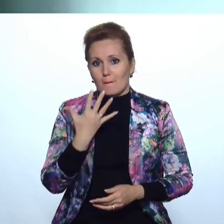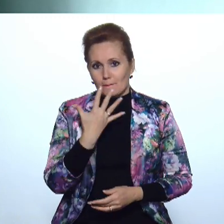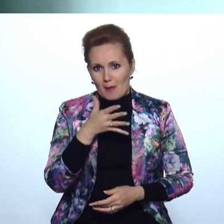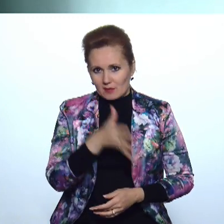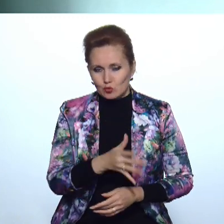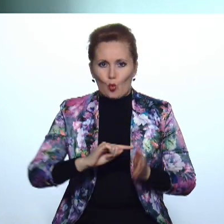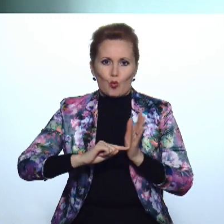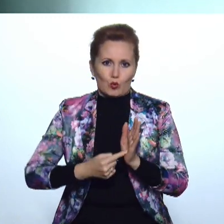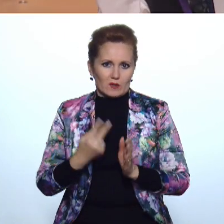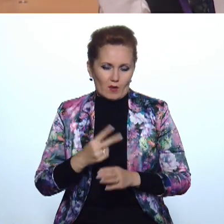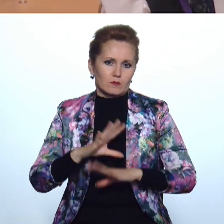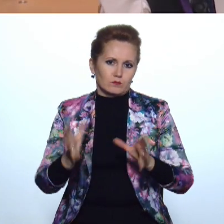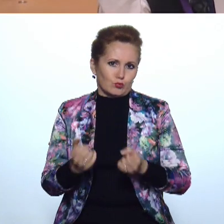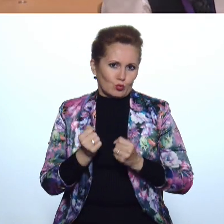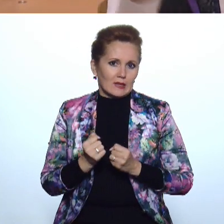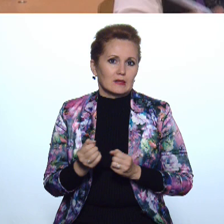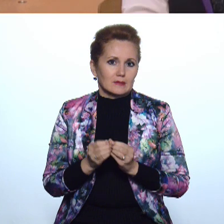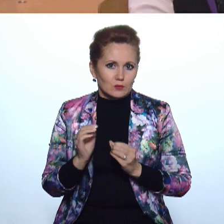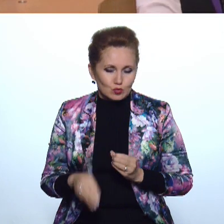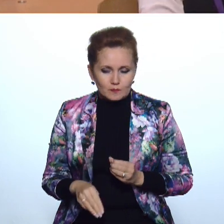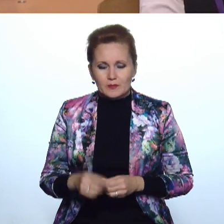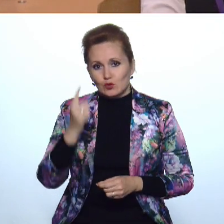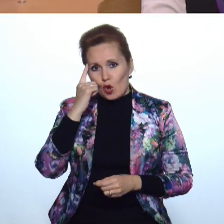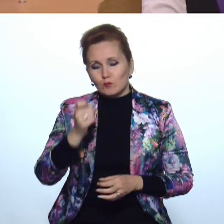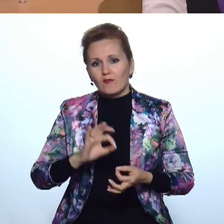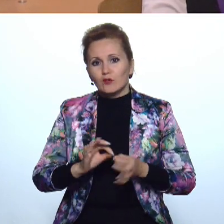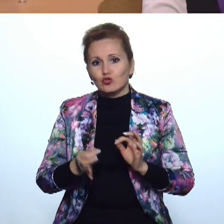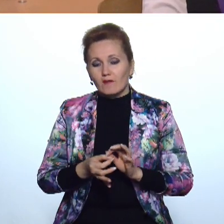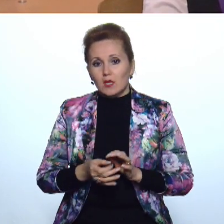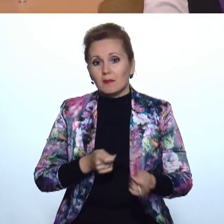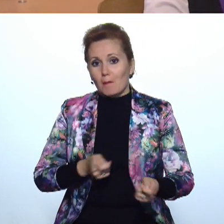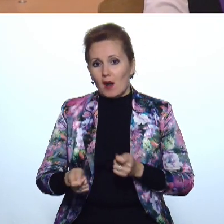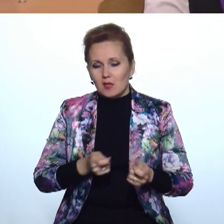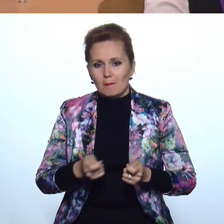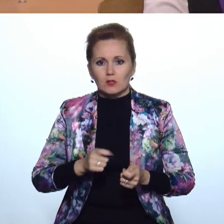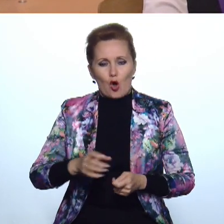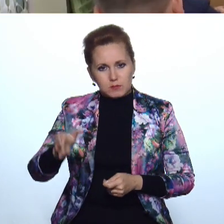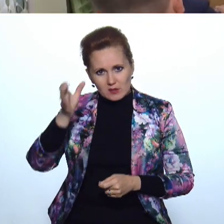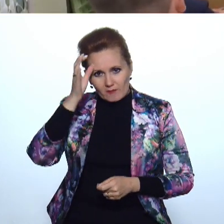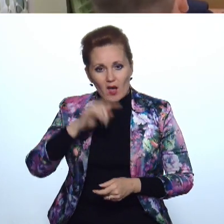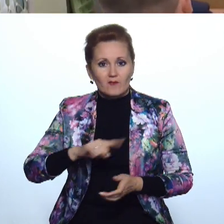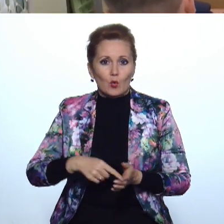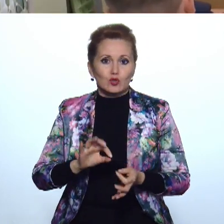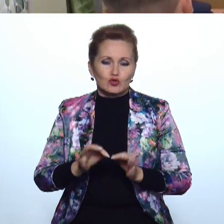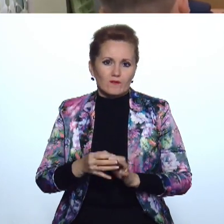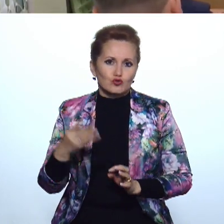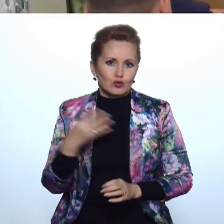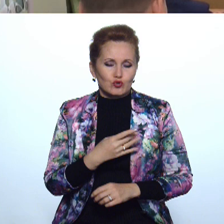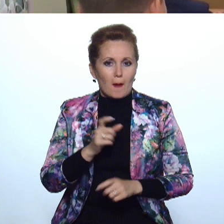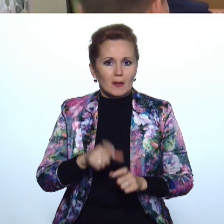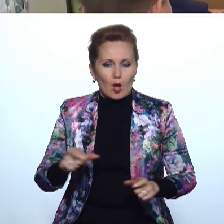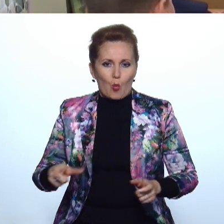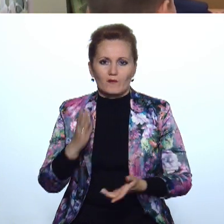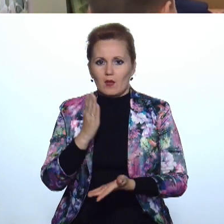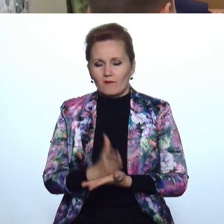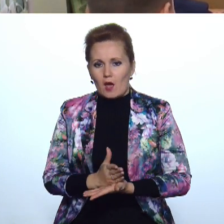два раза больше, то есть 10000. Как сообщили в Ижевском департаменте образования, в столице Удмуртии почти 4000 педагогов